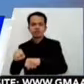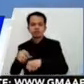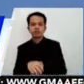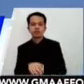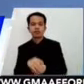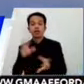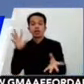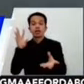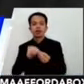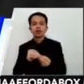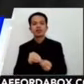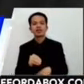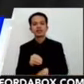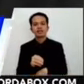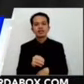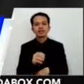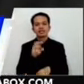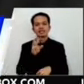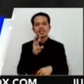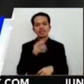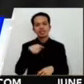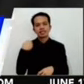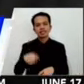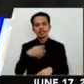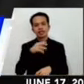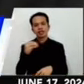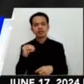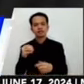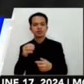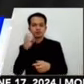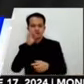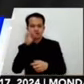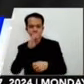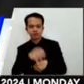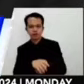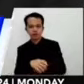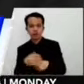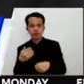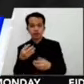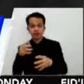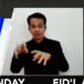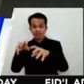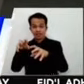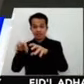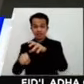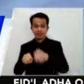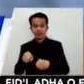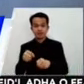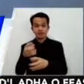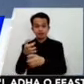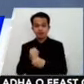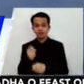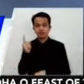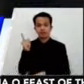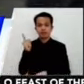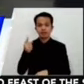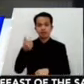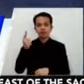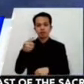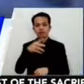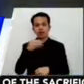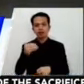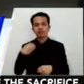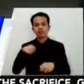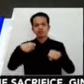at isang Pilipino ang inaresto nakuha sa kanil ang dalawang baril dalawang sasakyan at tatlong motorsiklo lumalabas sa imbestigasyon na may